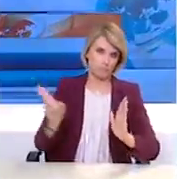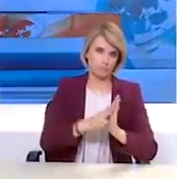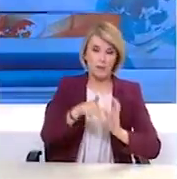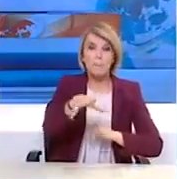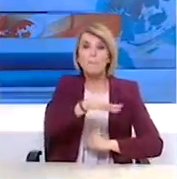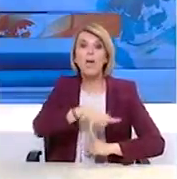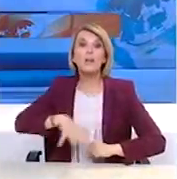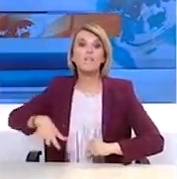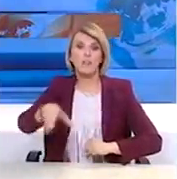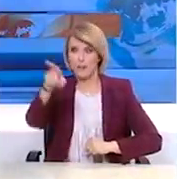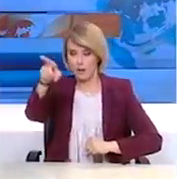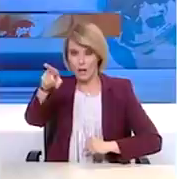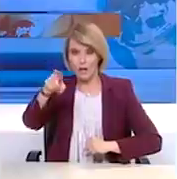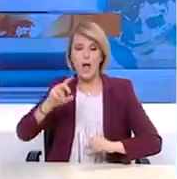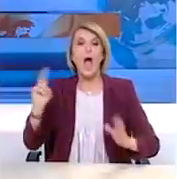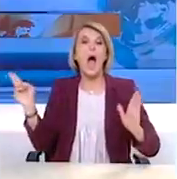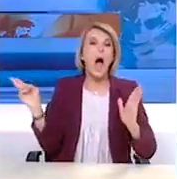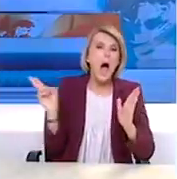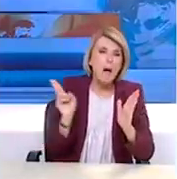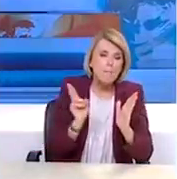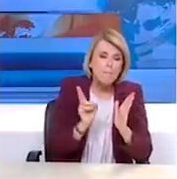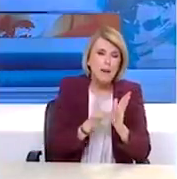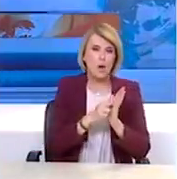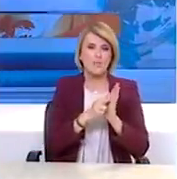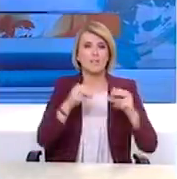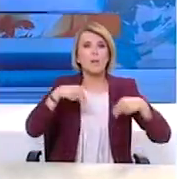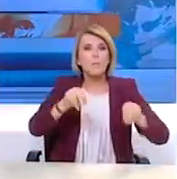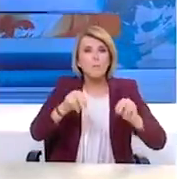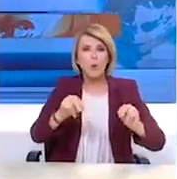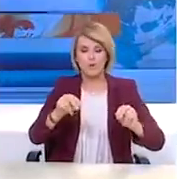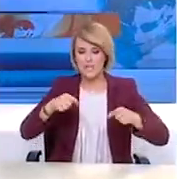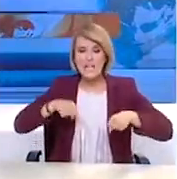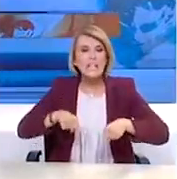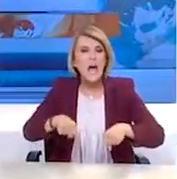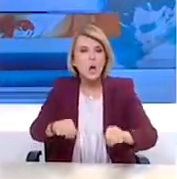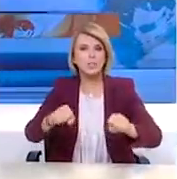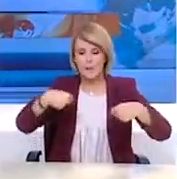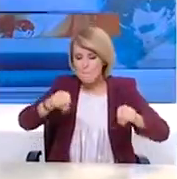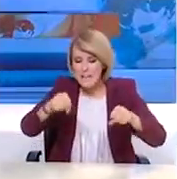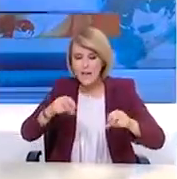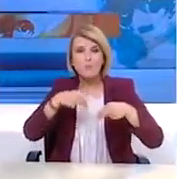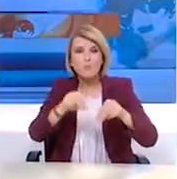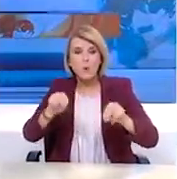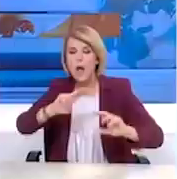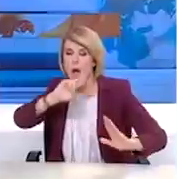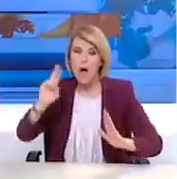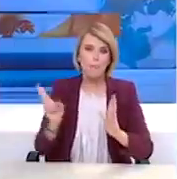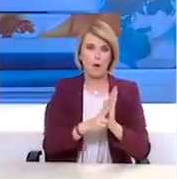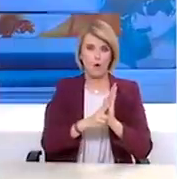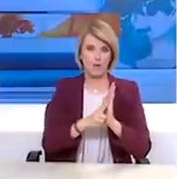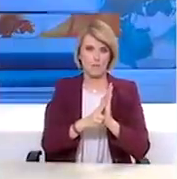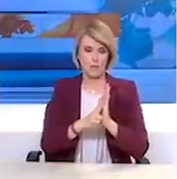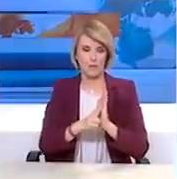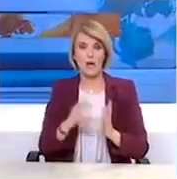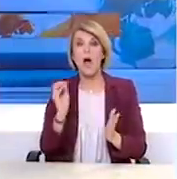της Θεσσαλίας. Απαγορεύεται η άσκηση κάθε μορφής πλανόδιου εμπορίου. Επίσης, αποφασίστηκε να